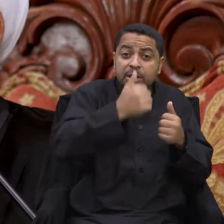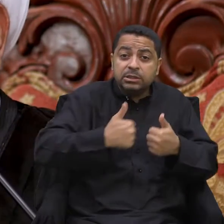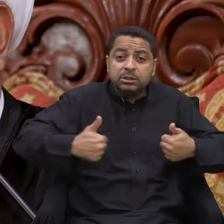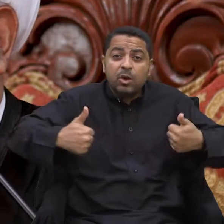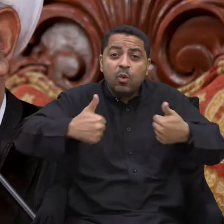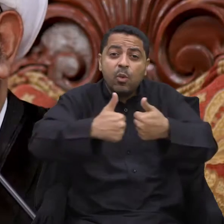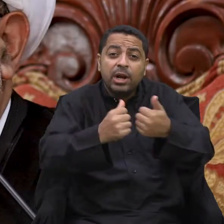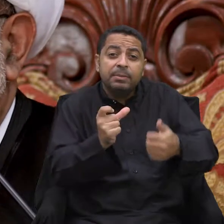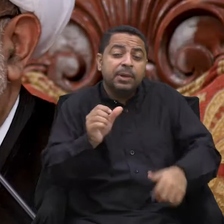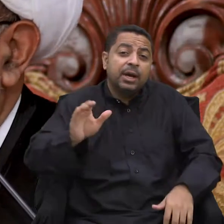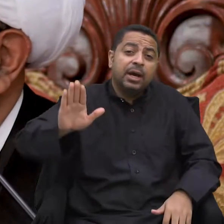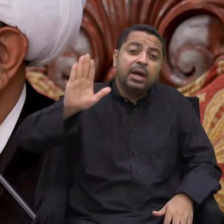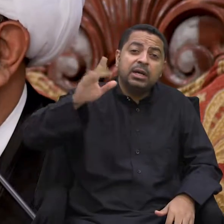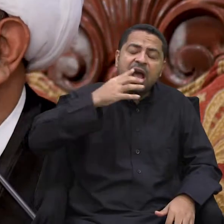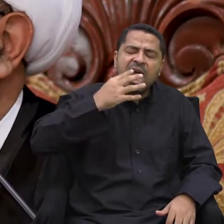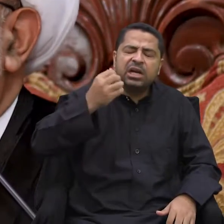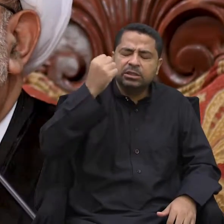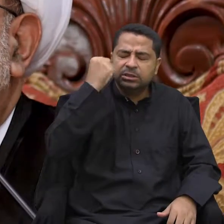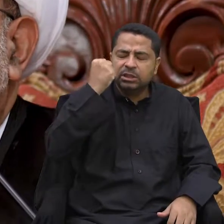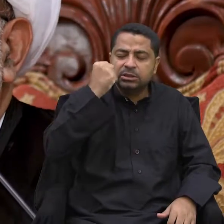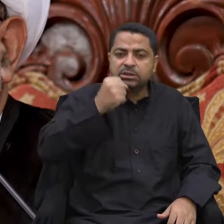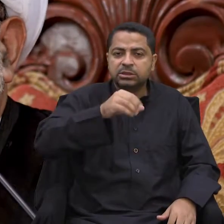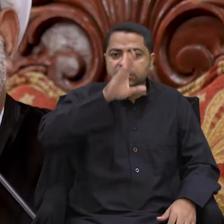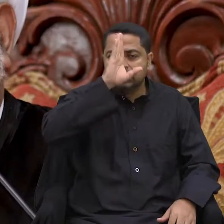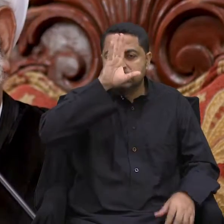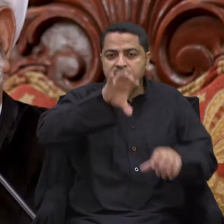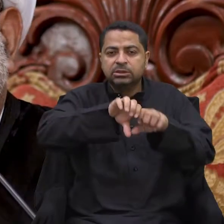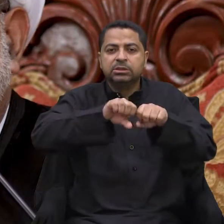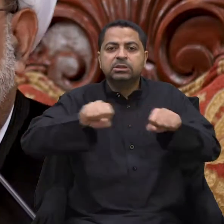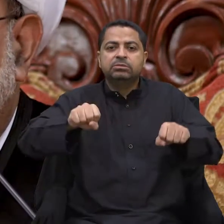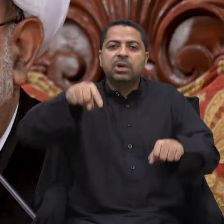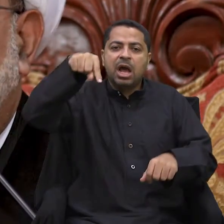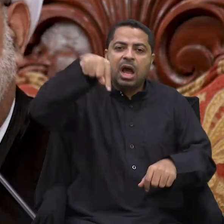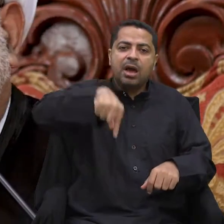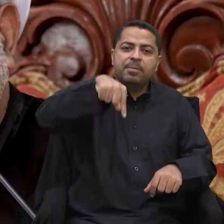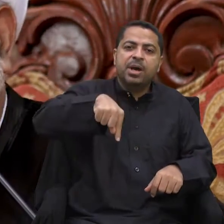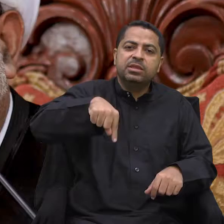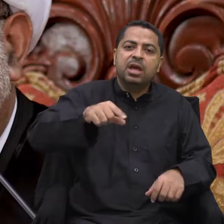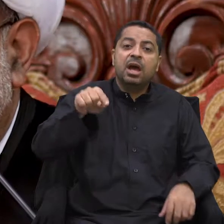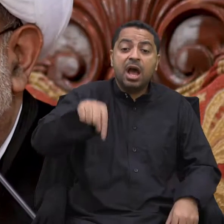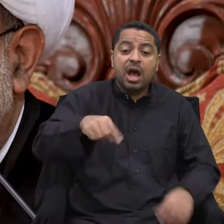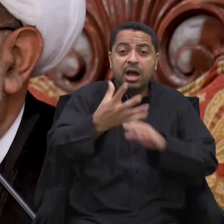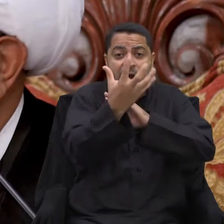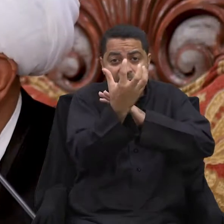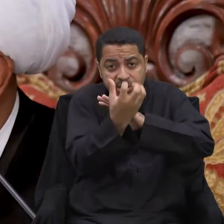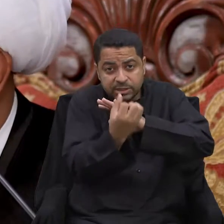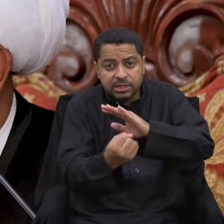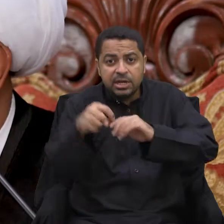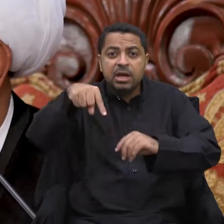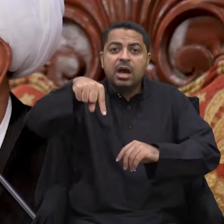البيت عليهم السلام جميعا. وتبدأ من هذه الليلة، مو من بكرة، ها؟ من